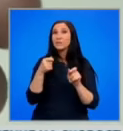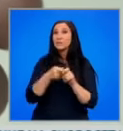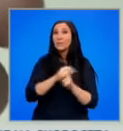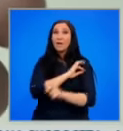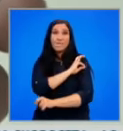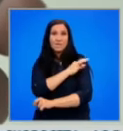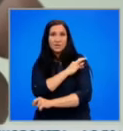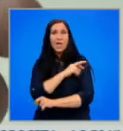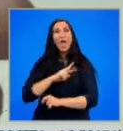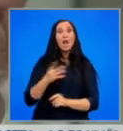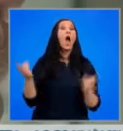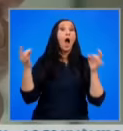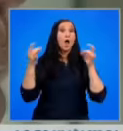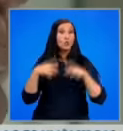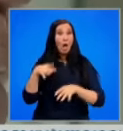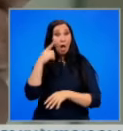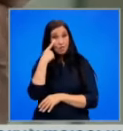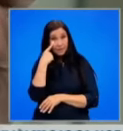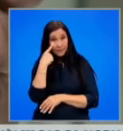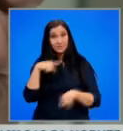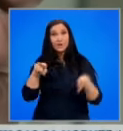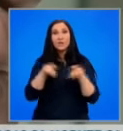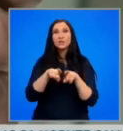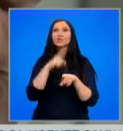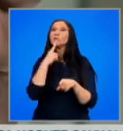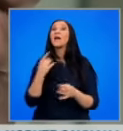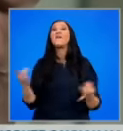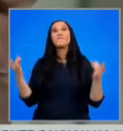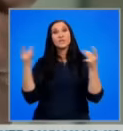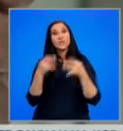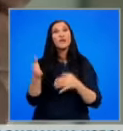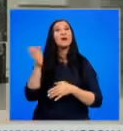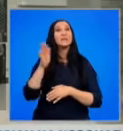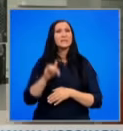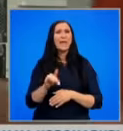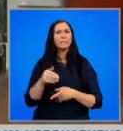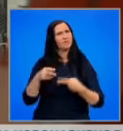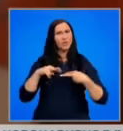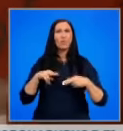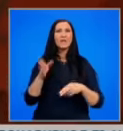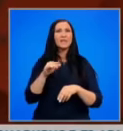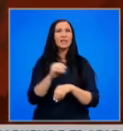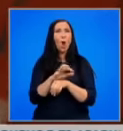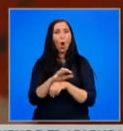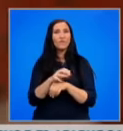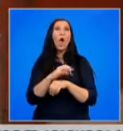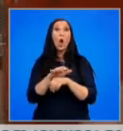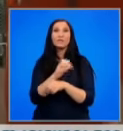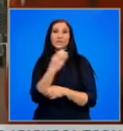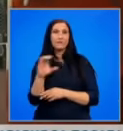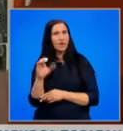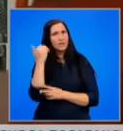направени вакцинации или актуални тестове, а също и за възстановяване след COVID. COVID-сертификатът се използва